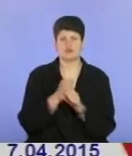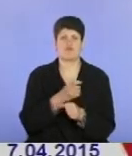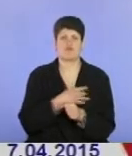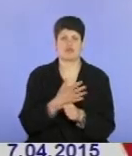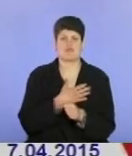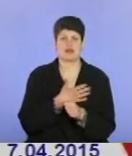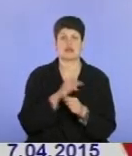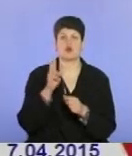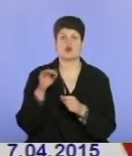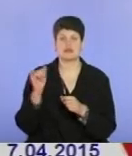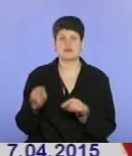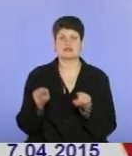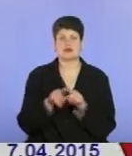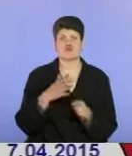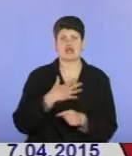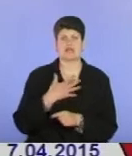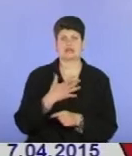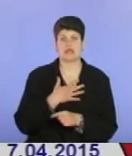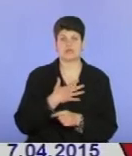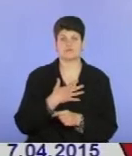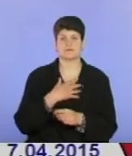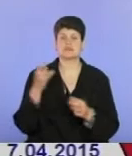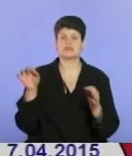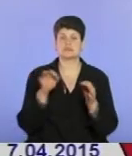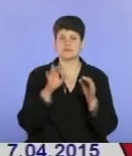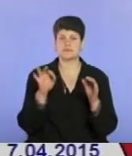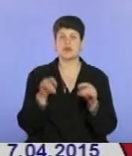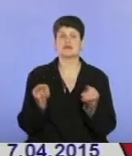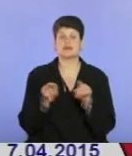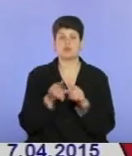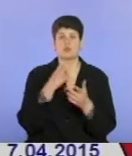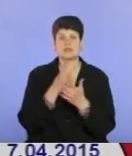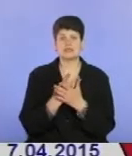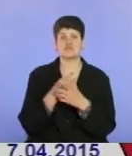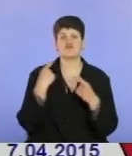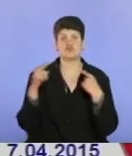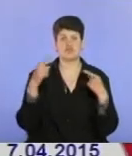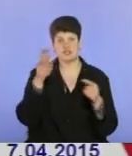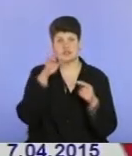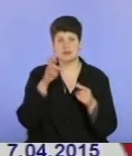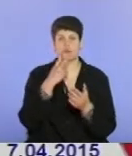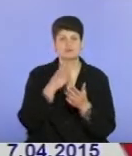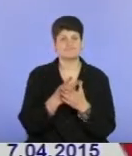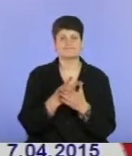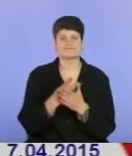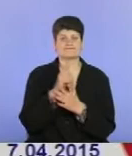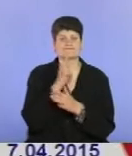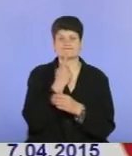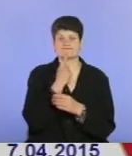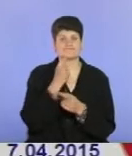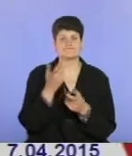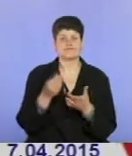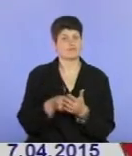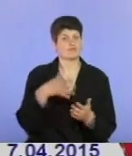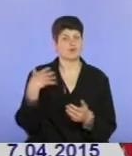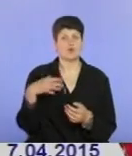мистецтва а також у Канаді одна зі скрипок показати твори в інших країнах задоволення не здешевих зауважує автор тому